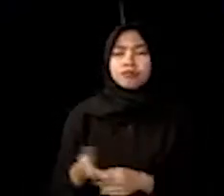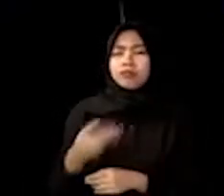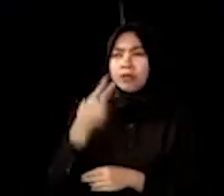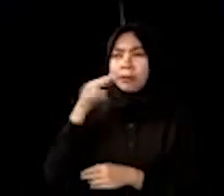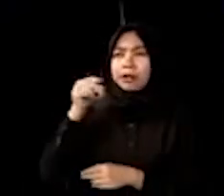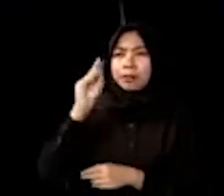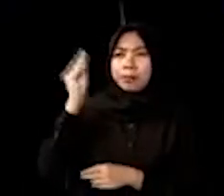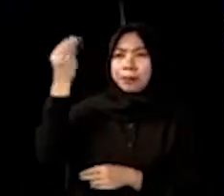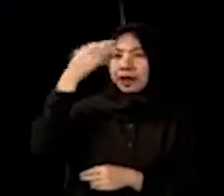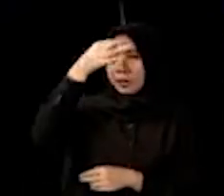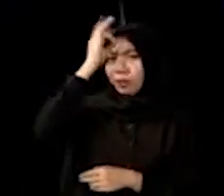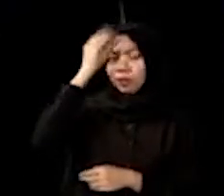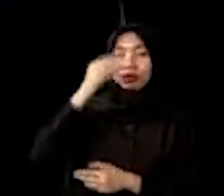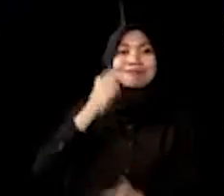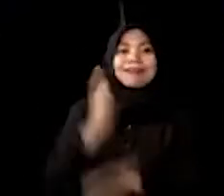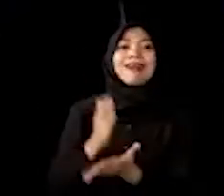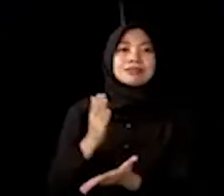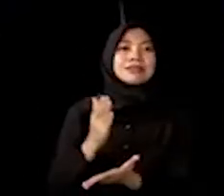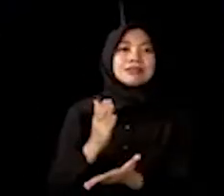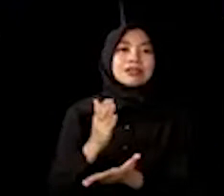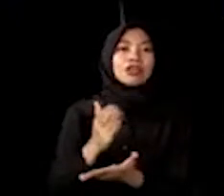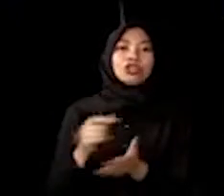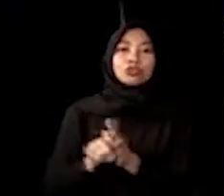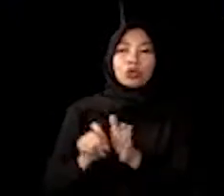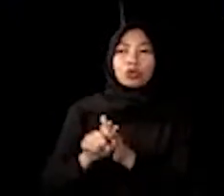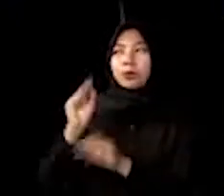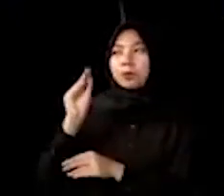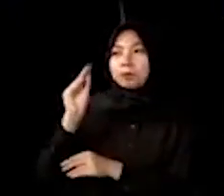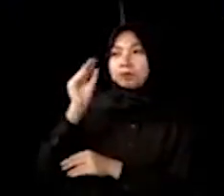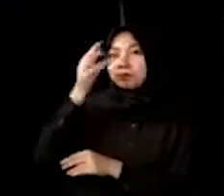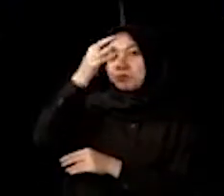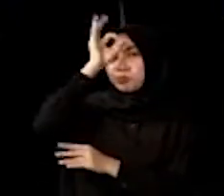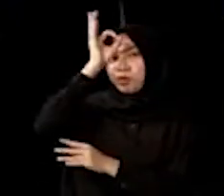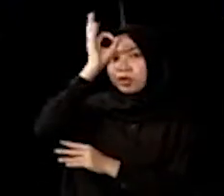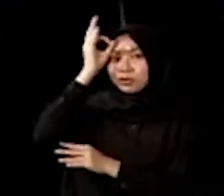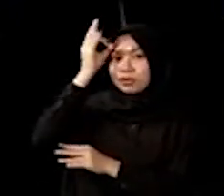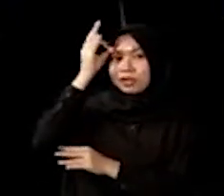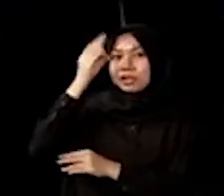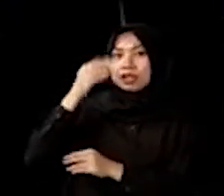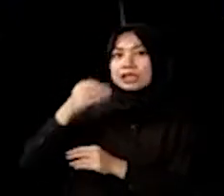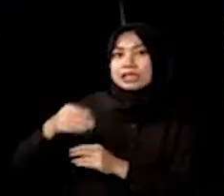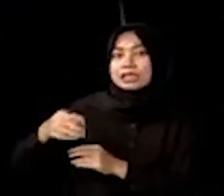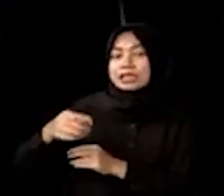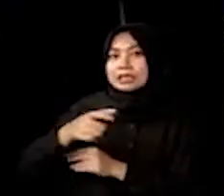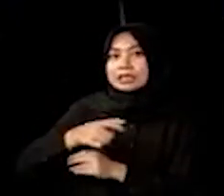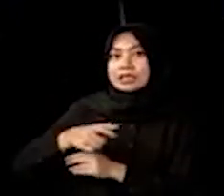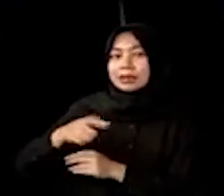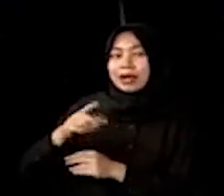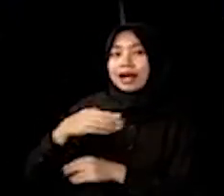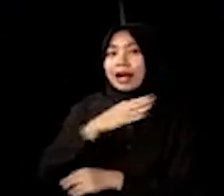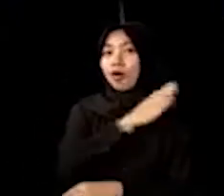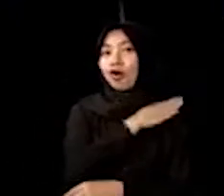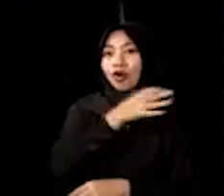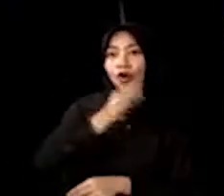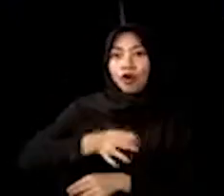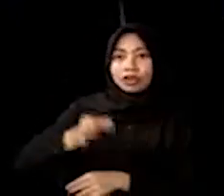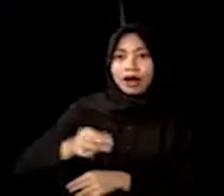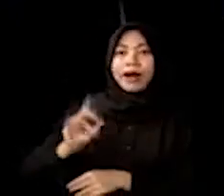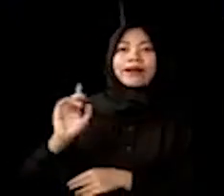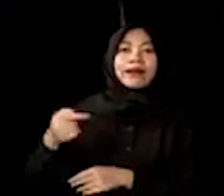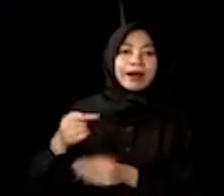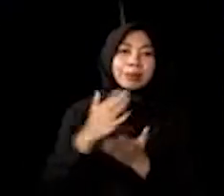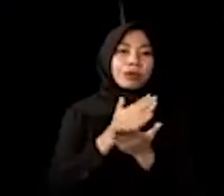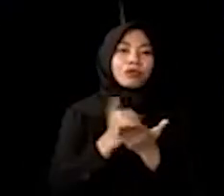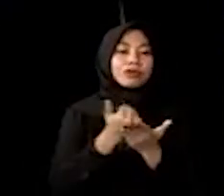tegas kepada pimpinan di Polres yang kemudian tidak menjalankan aturan secara ketat bahkan dicopot